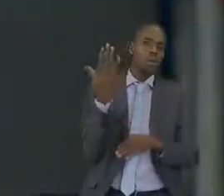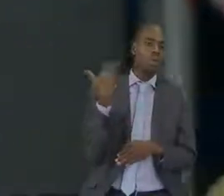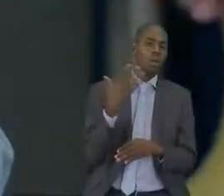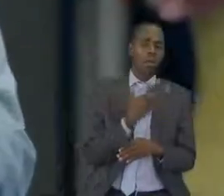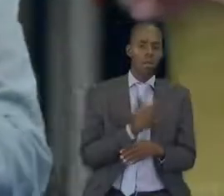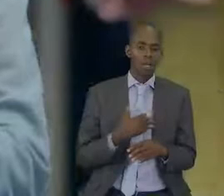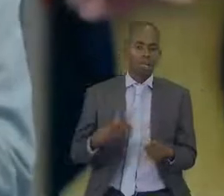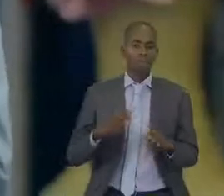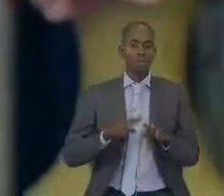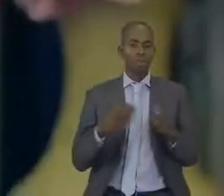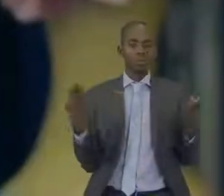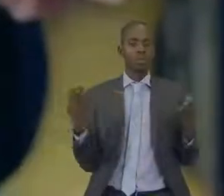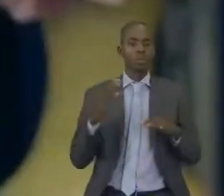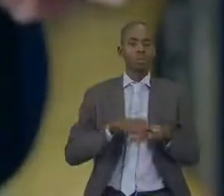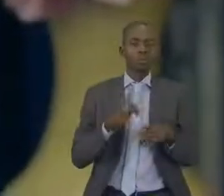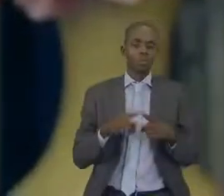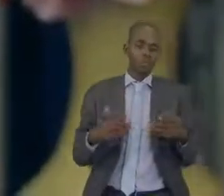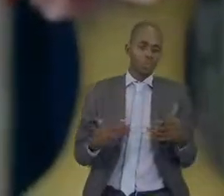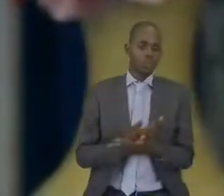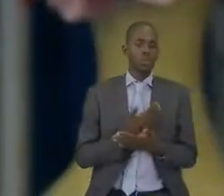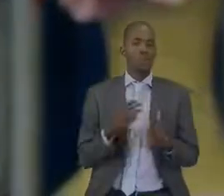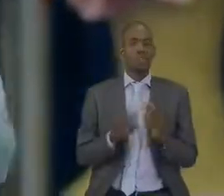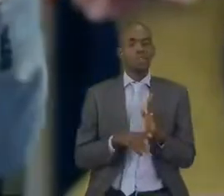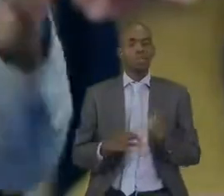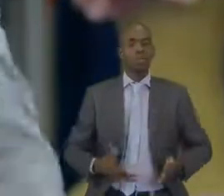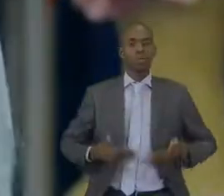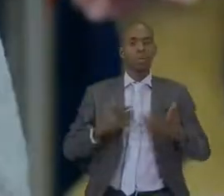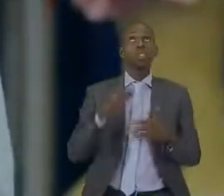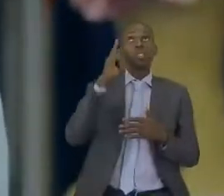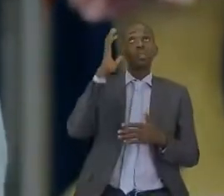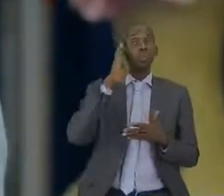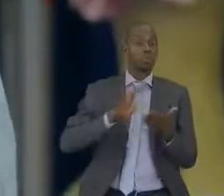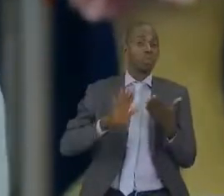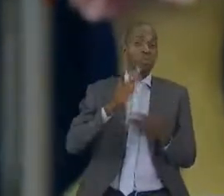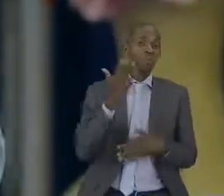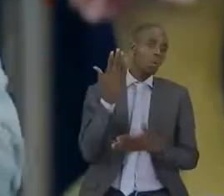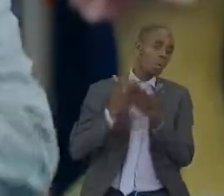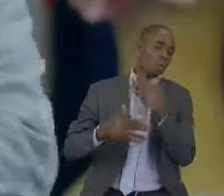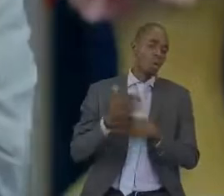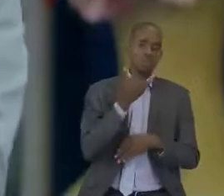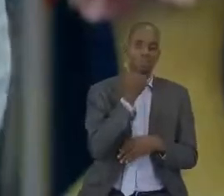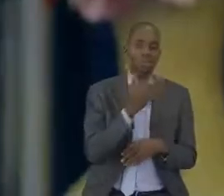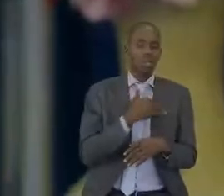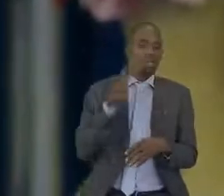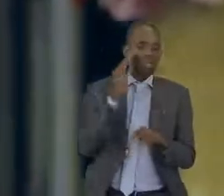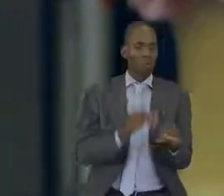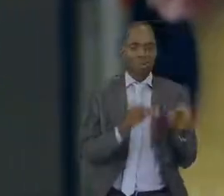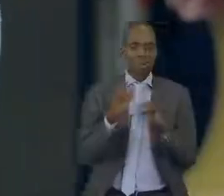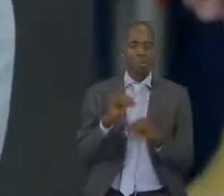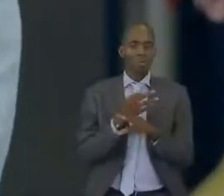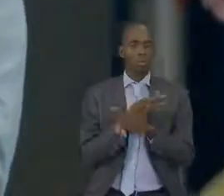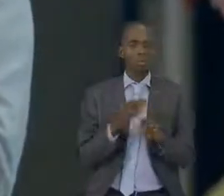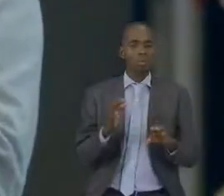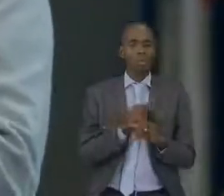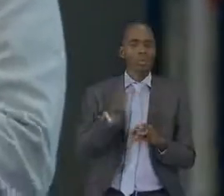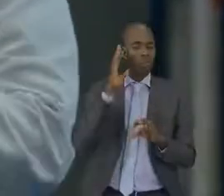va pardonner tout ton passé. Il va t'affranchir et te donnera une